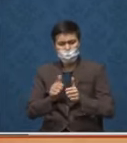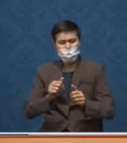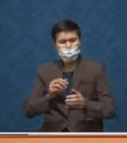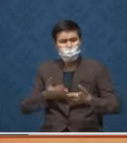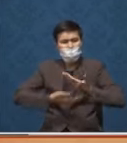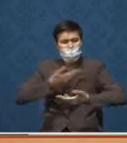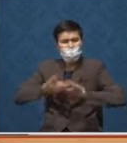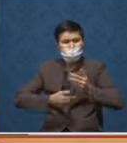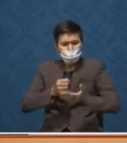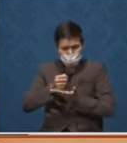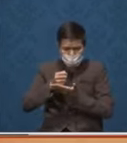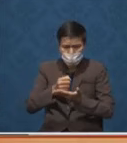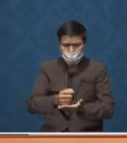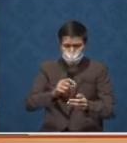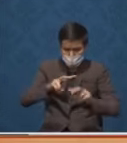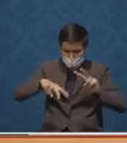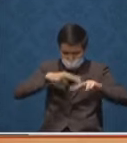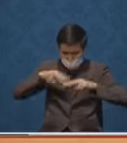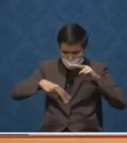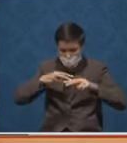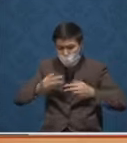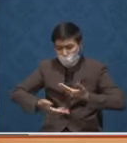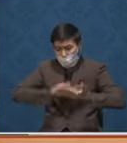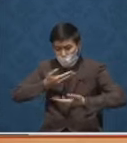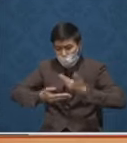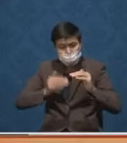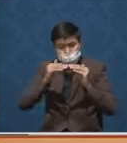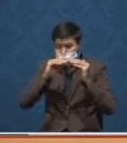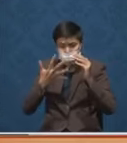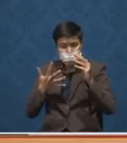มาดูแลไม่ให้เกิดการค้าที่ไม่เป็นธรรมแล้วหรือยัง